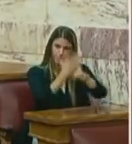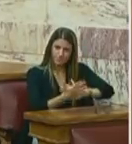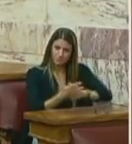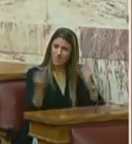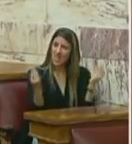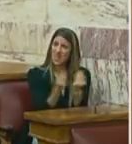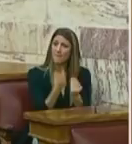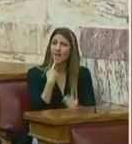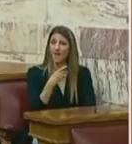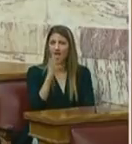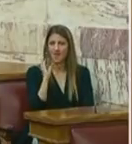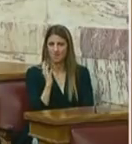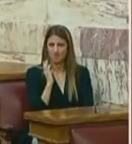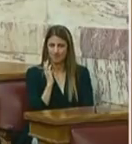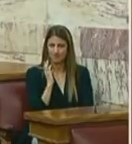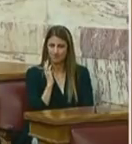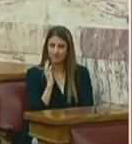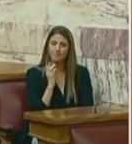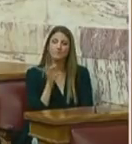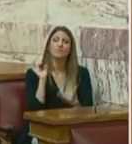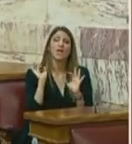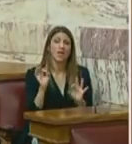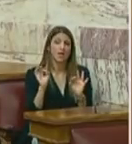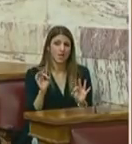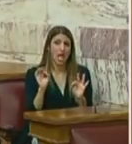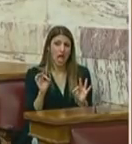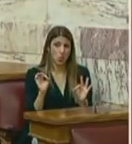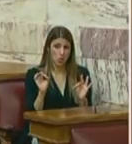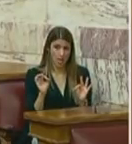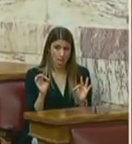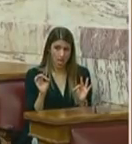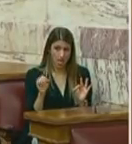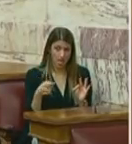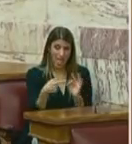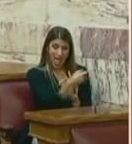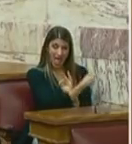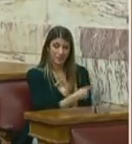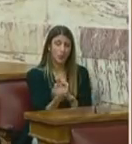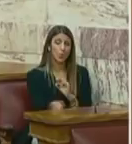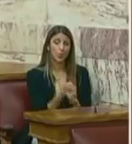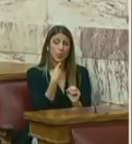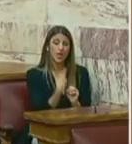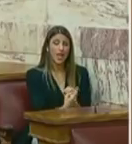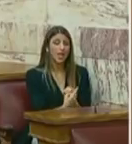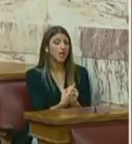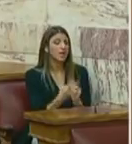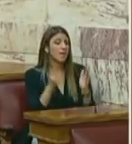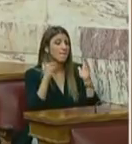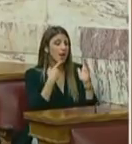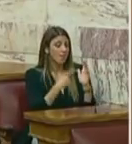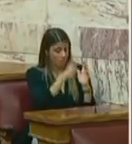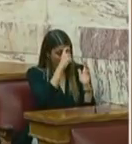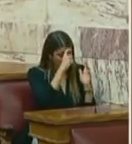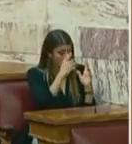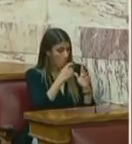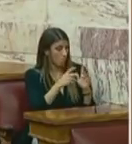Πώς είναι δυνατόν, αντί αυτοί σήμερα να παρασημοφορούνται, να ελέγχονται οι αξιόπινες πράξεις.